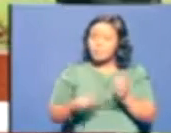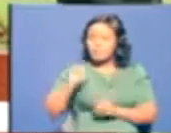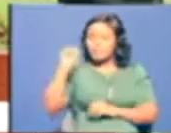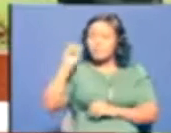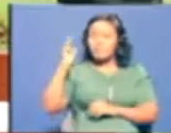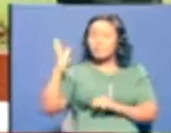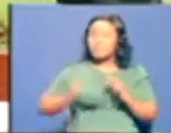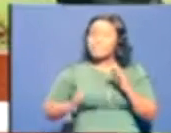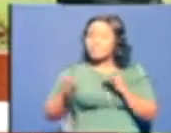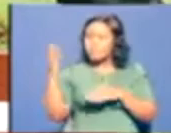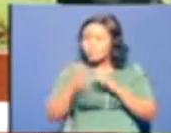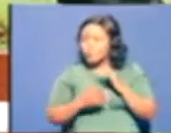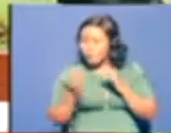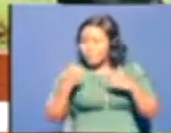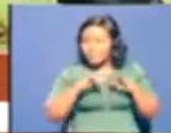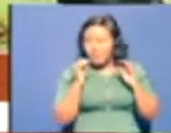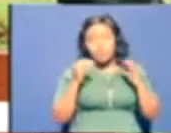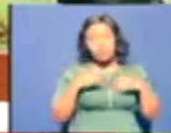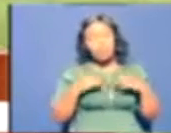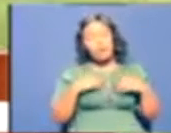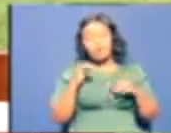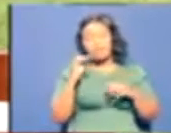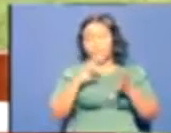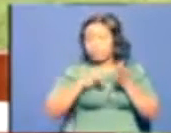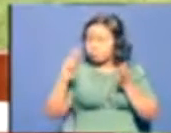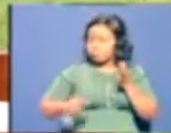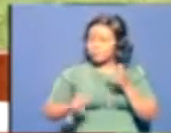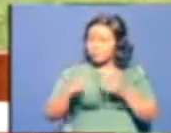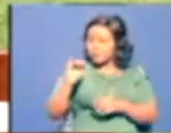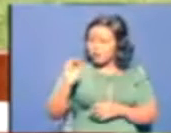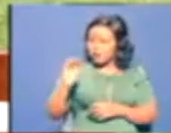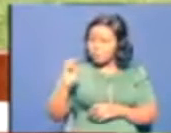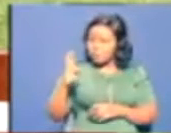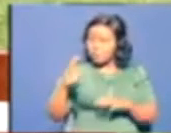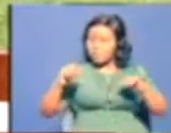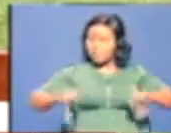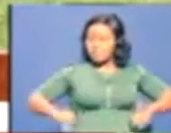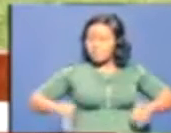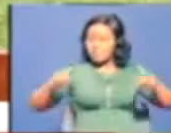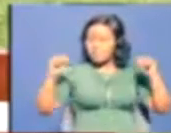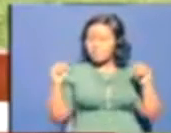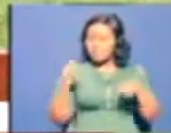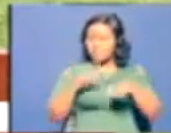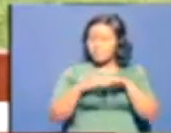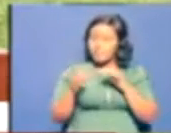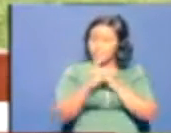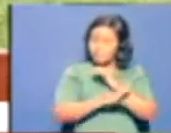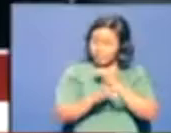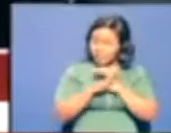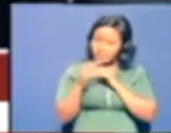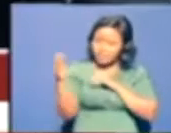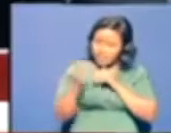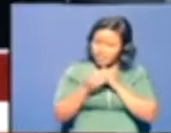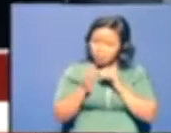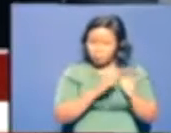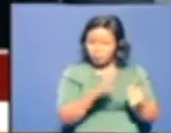kutaka kuondolewa mamlakani kwa mwenyekiti wa tume ya uchaguzi na mpaka IEBC wa Fula Chebukati, wakati ambapo taifa linajiandaa kwa uchaguzi mkuu